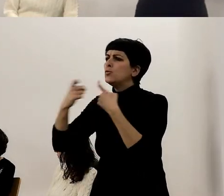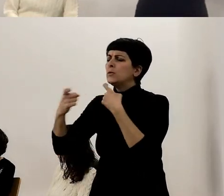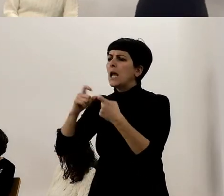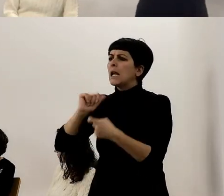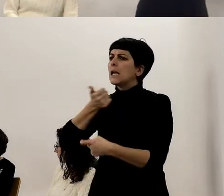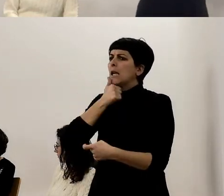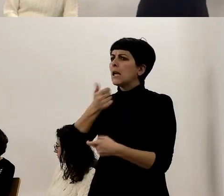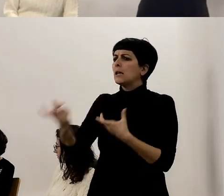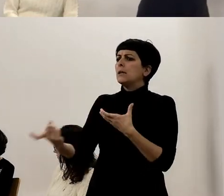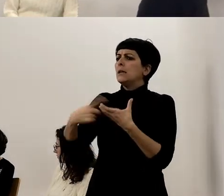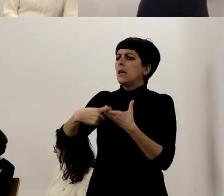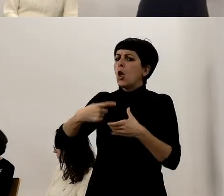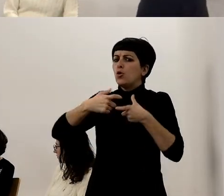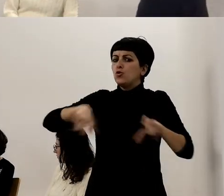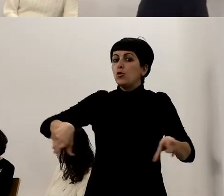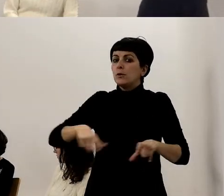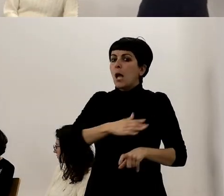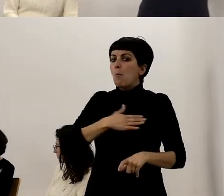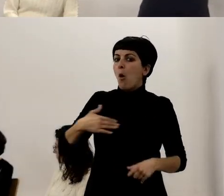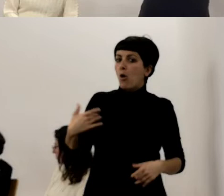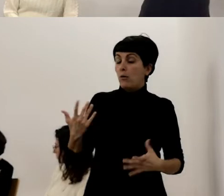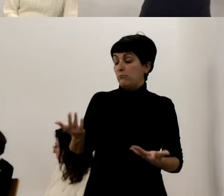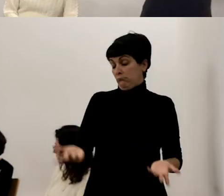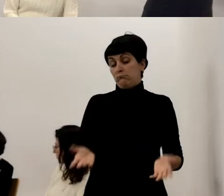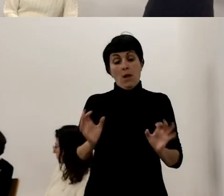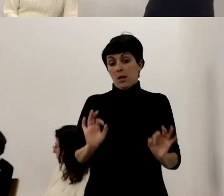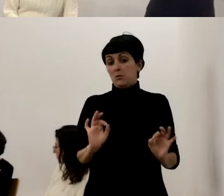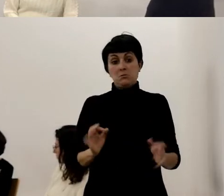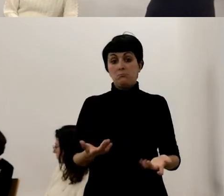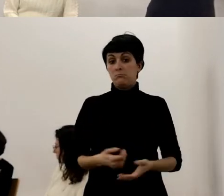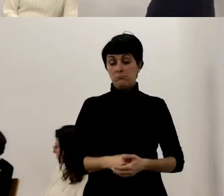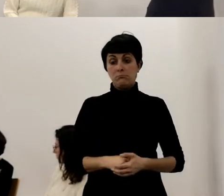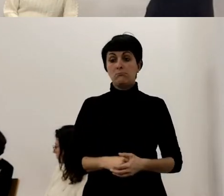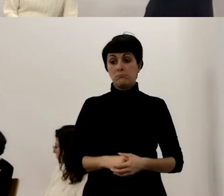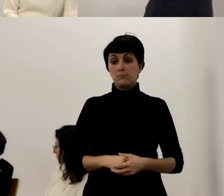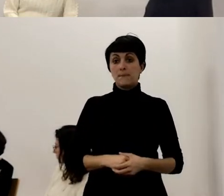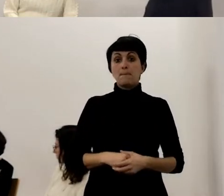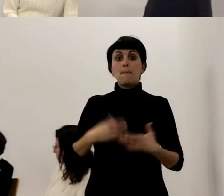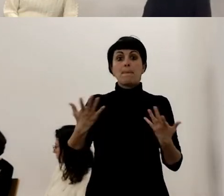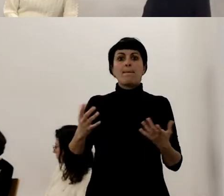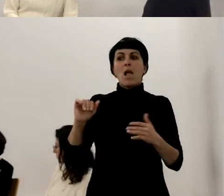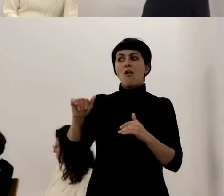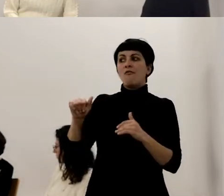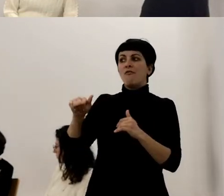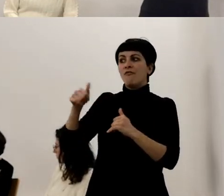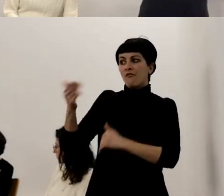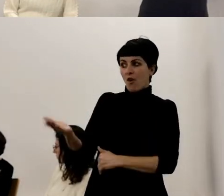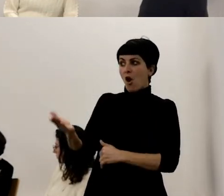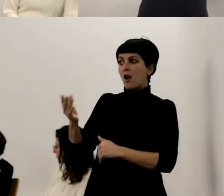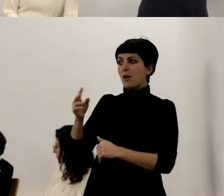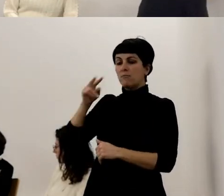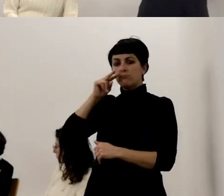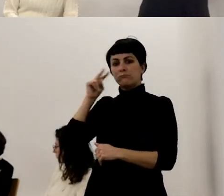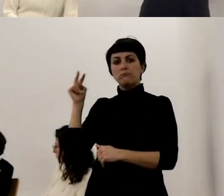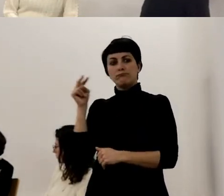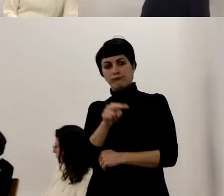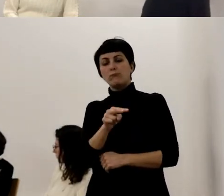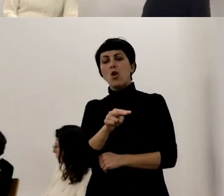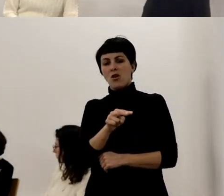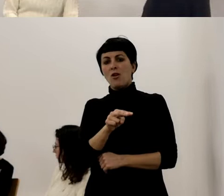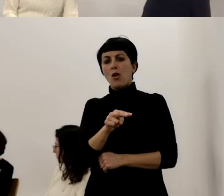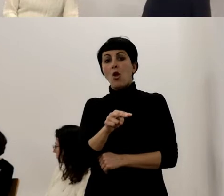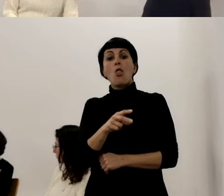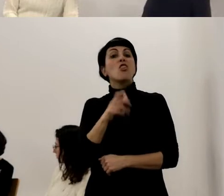Qui volia entrar i així ho vam anar fent. I sí que és veritat que, vist externament, dones som